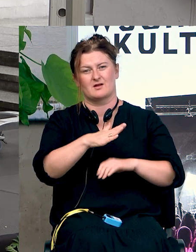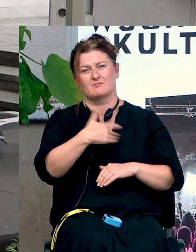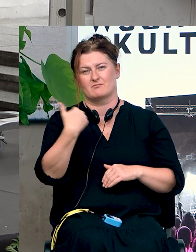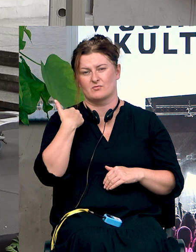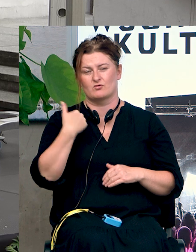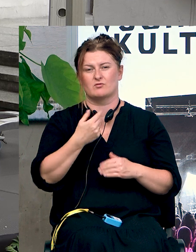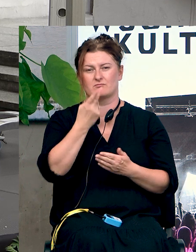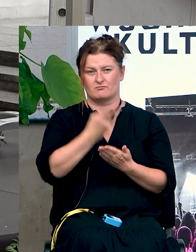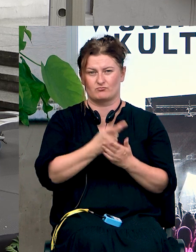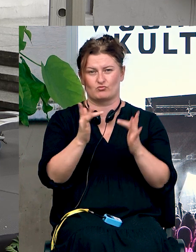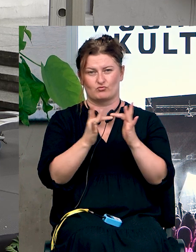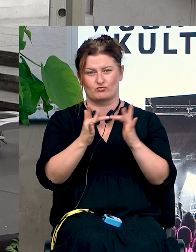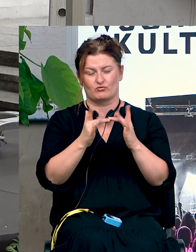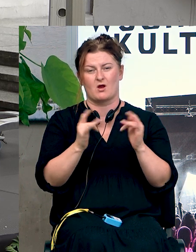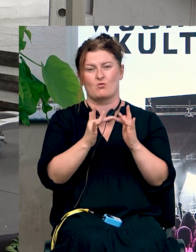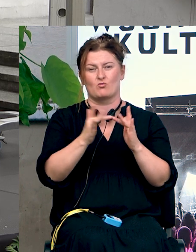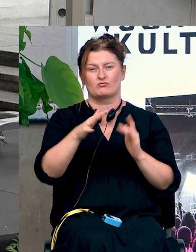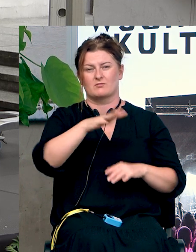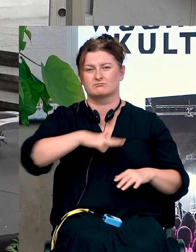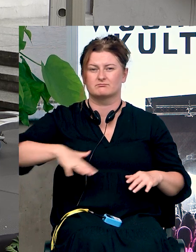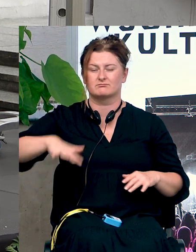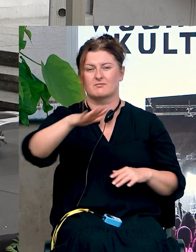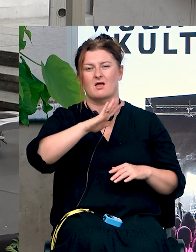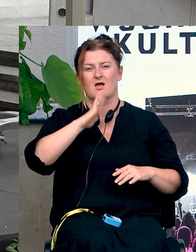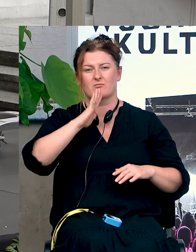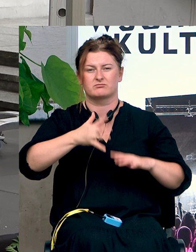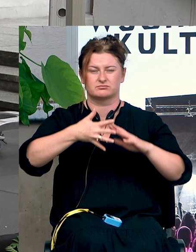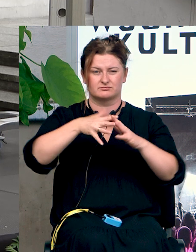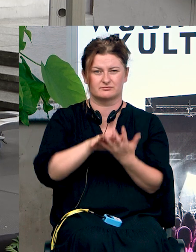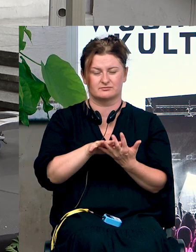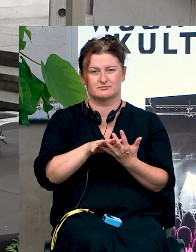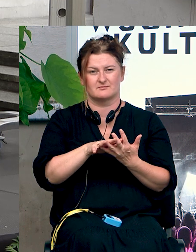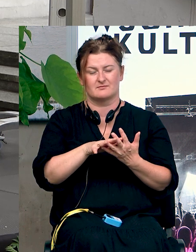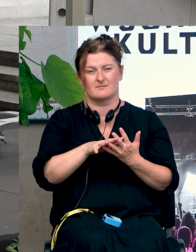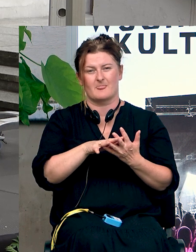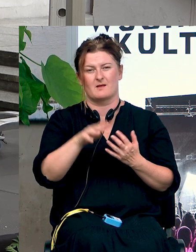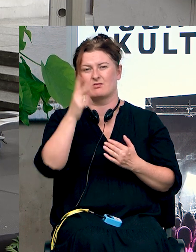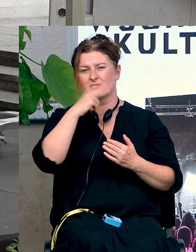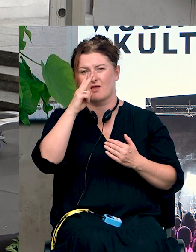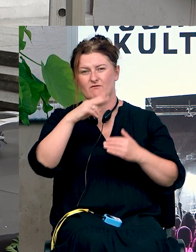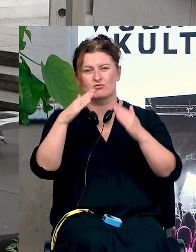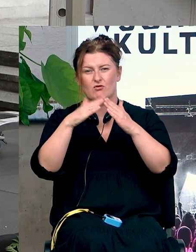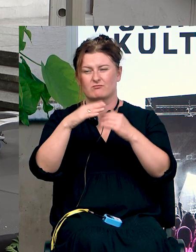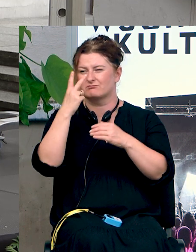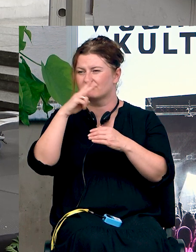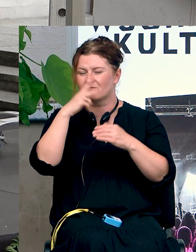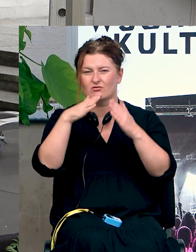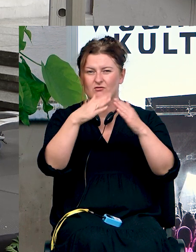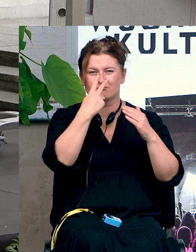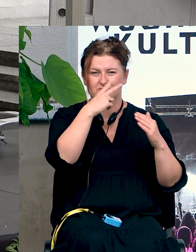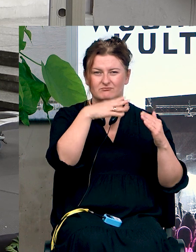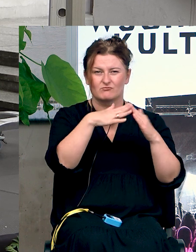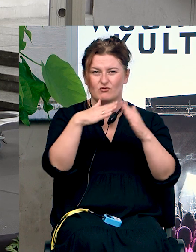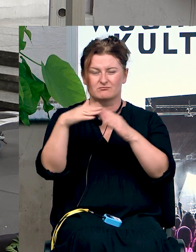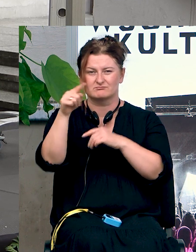w łóżku. Wokół mojego łóżka Ameryka popadała w ruinę. Niewidzialny dom za niewidzialnym domem, za